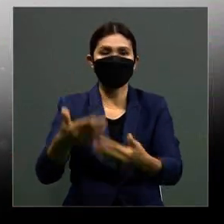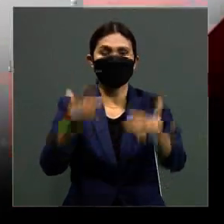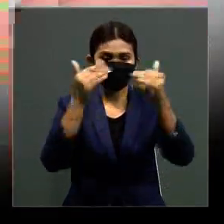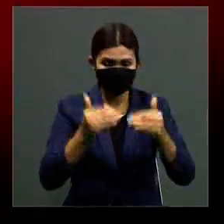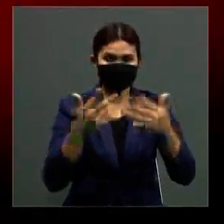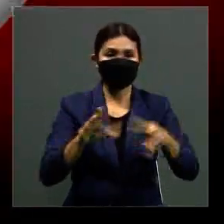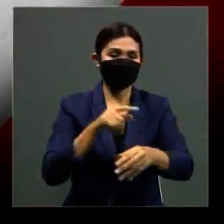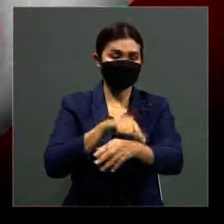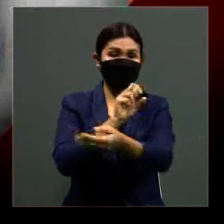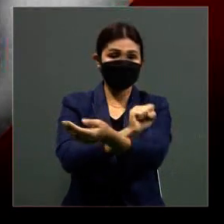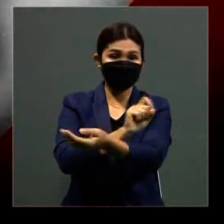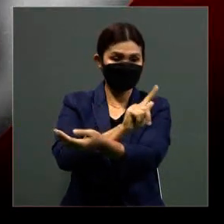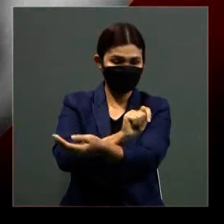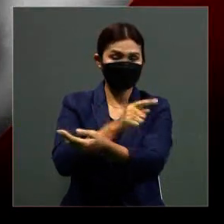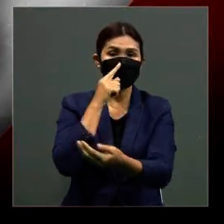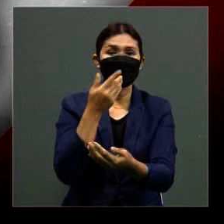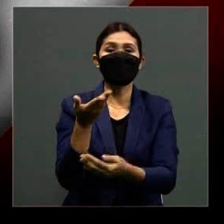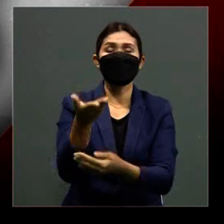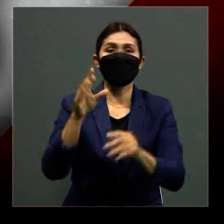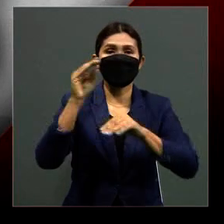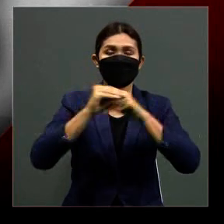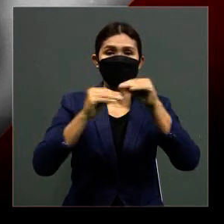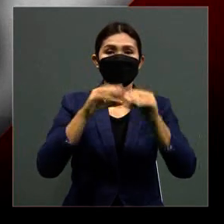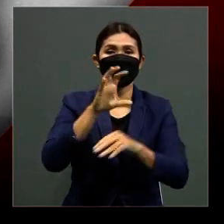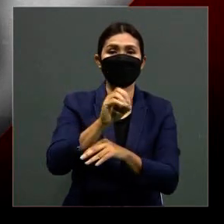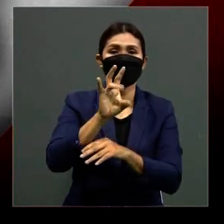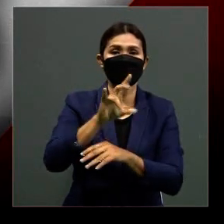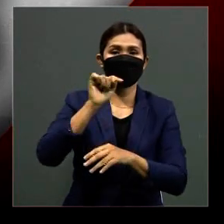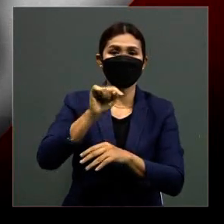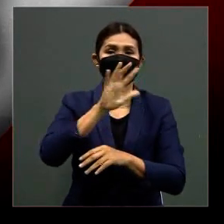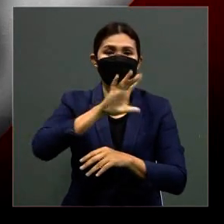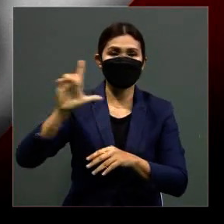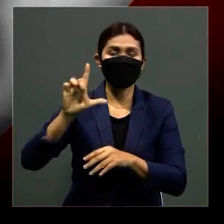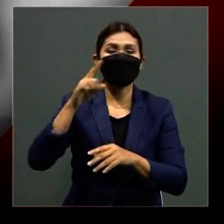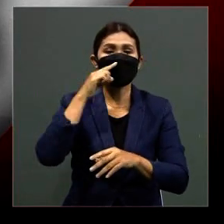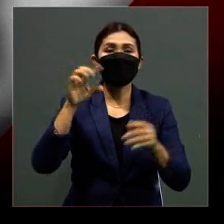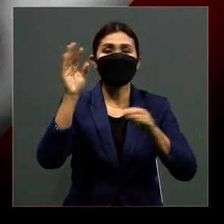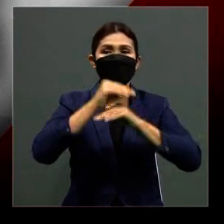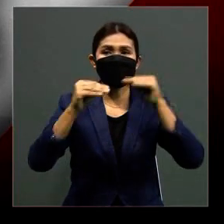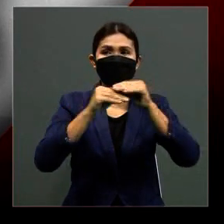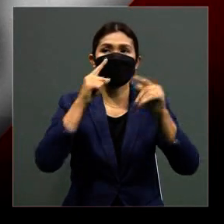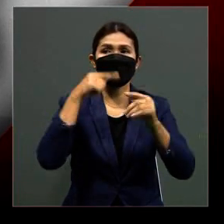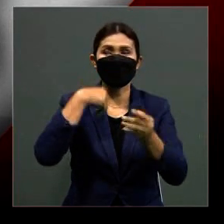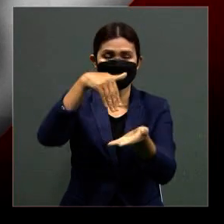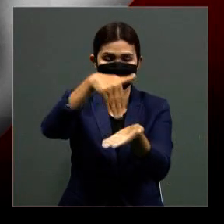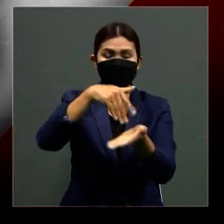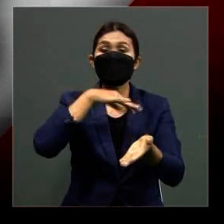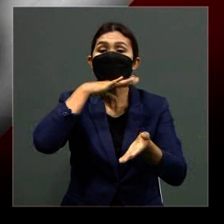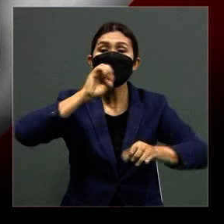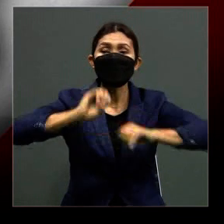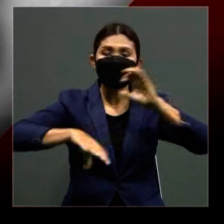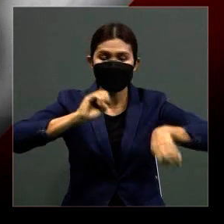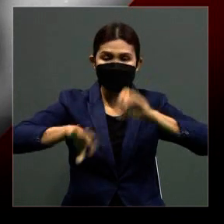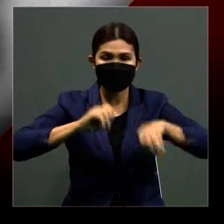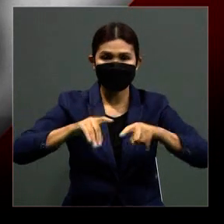3โครงการด้วยการวงเงิน 57.8ล้านบาทประกอบด้วยโครงการปรับปรุงประสิทธิภาพศูนย์กำจัดขยะมูลฝอยแบบ